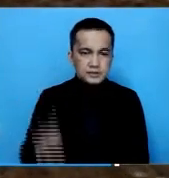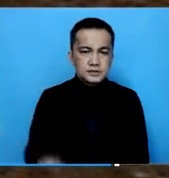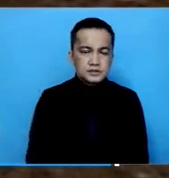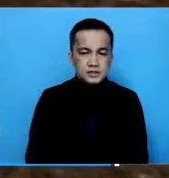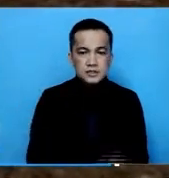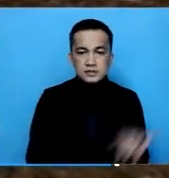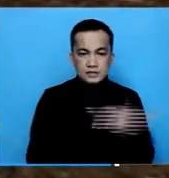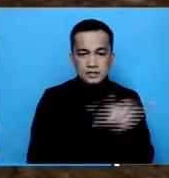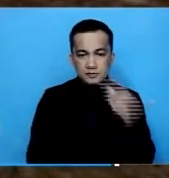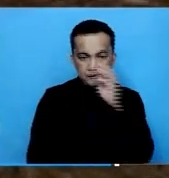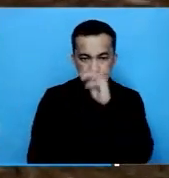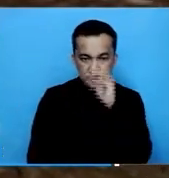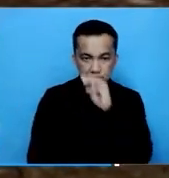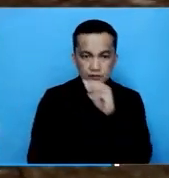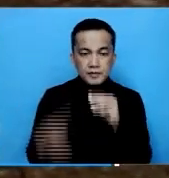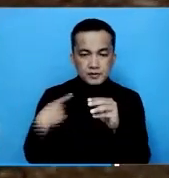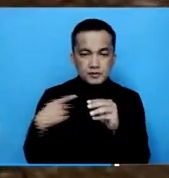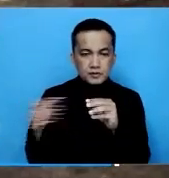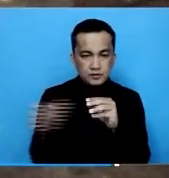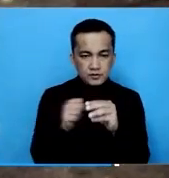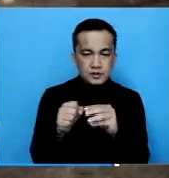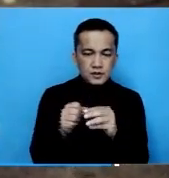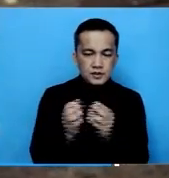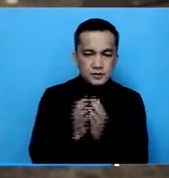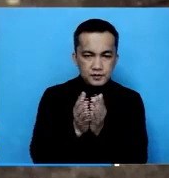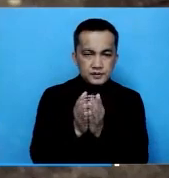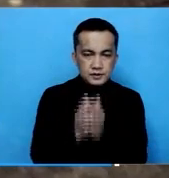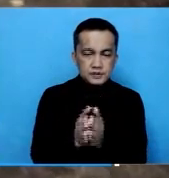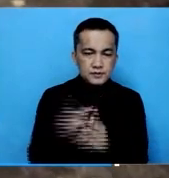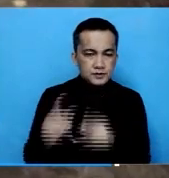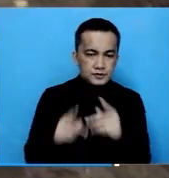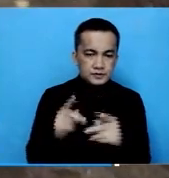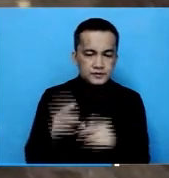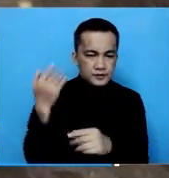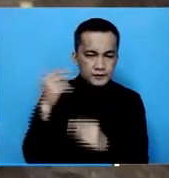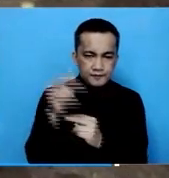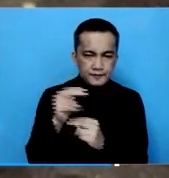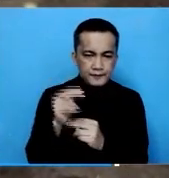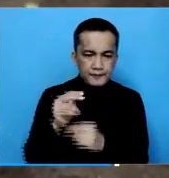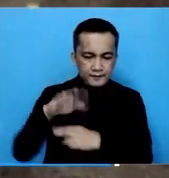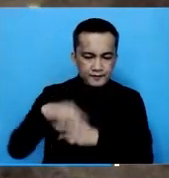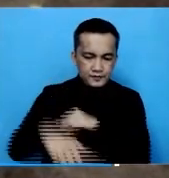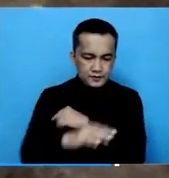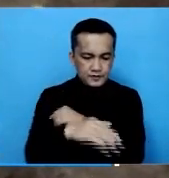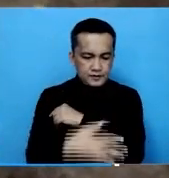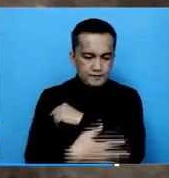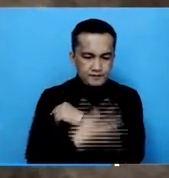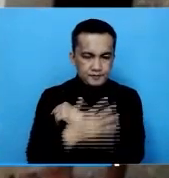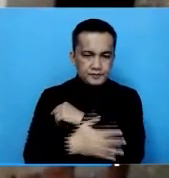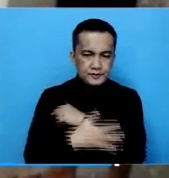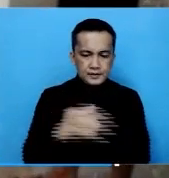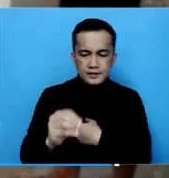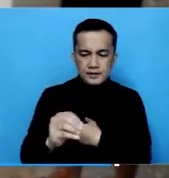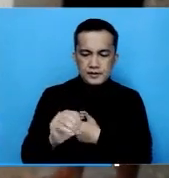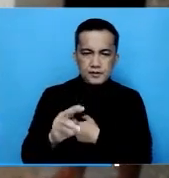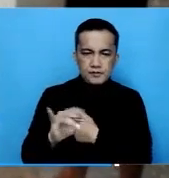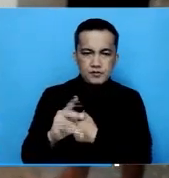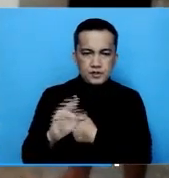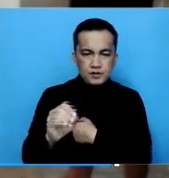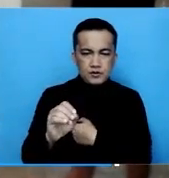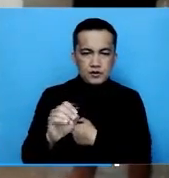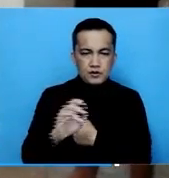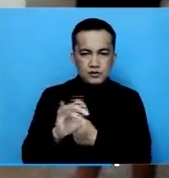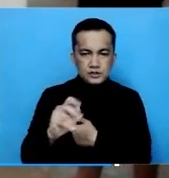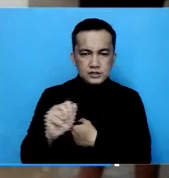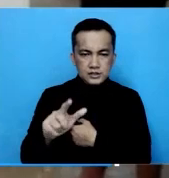mangingisda na rocket debris noong Nobyembre. Napadpad din sa karagatan ng Mamburao Occidental ang bahagi ng